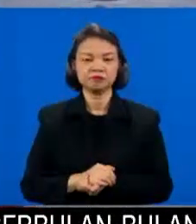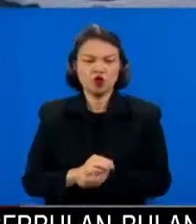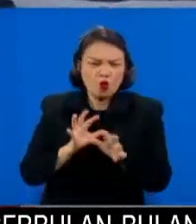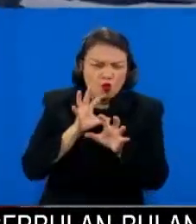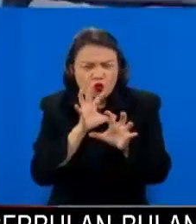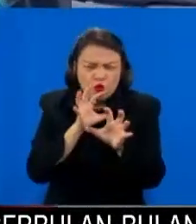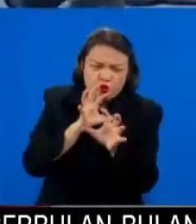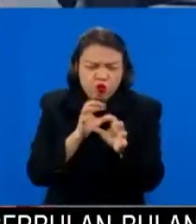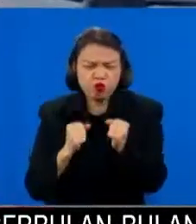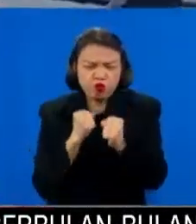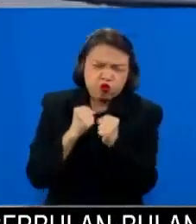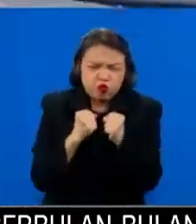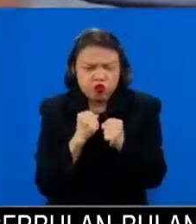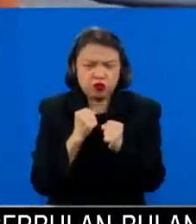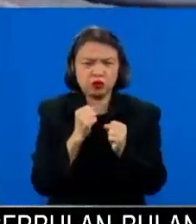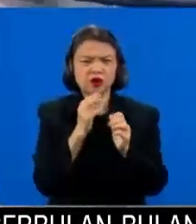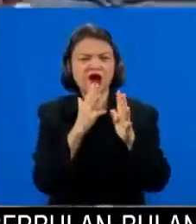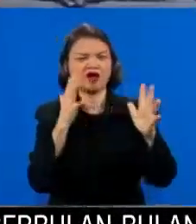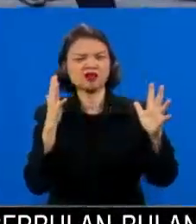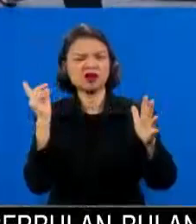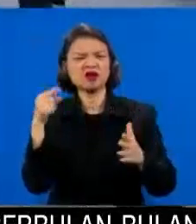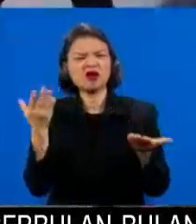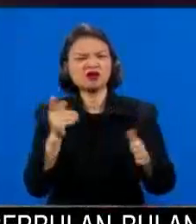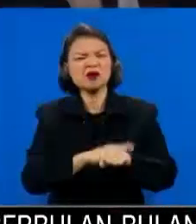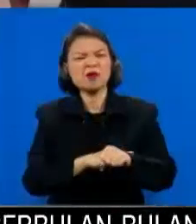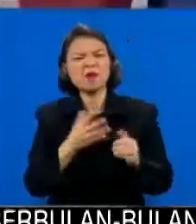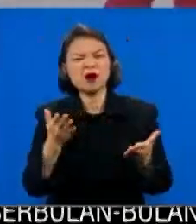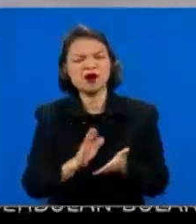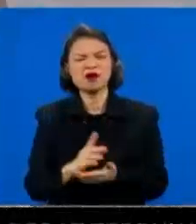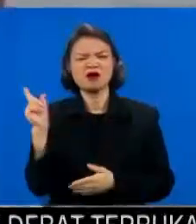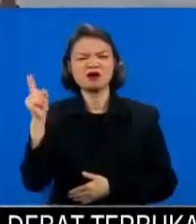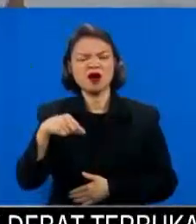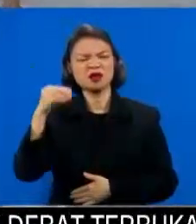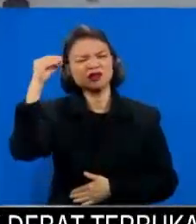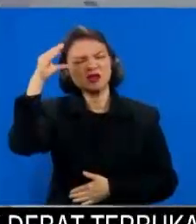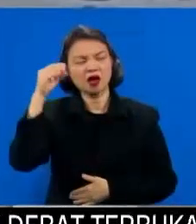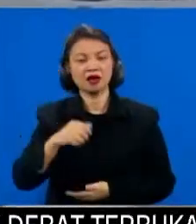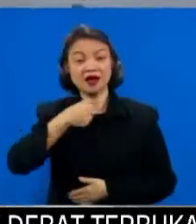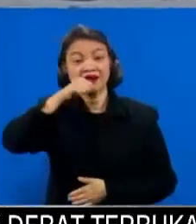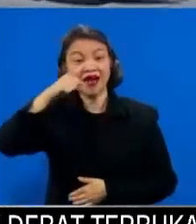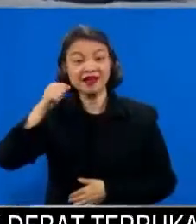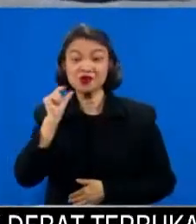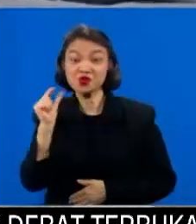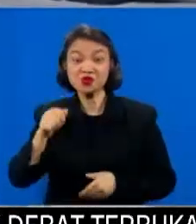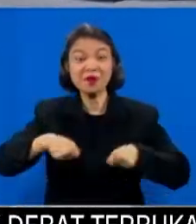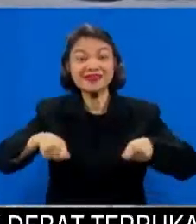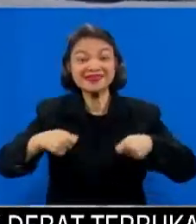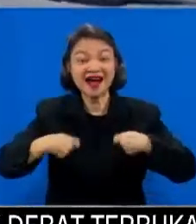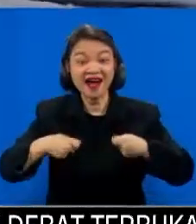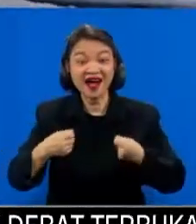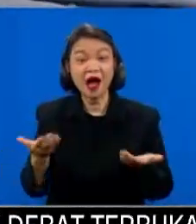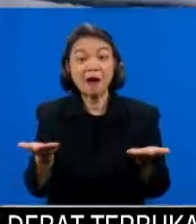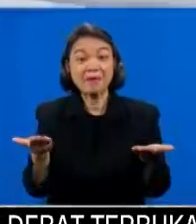Ngantri dari jam berapa, Bu? Ya, dari siang. Dari siang? Iya. Oh. Itu dagingnya mau dibikin apa, Bu? Ya, mau di